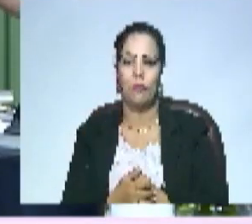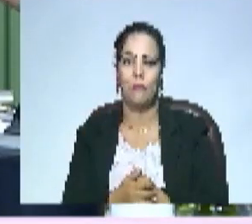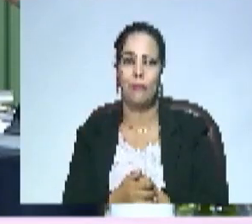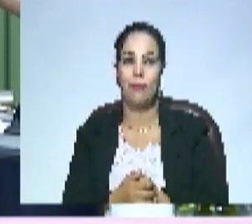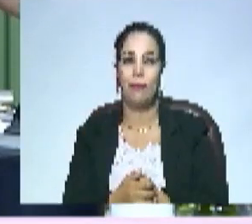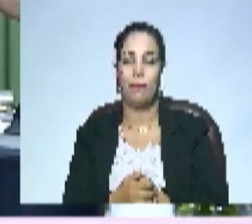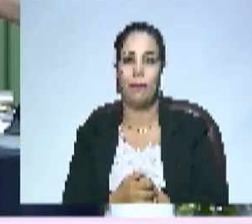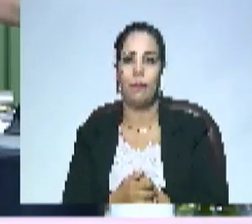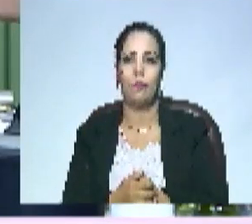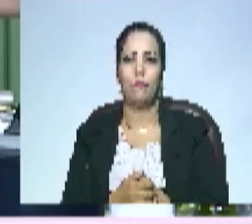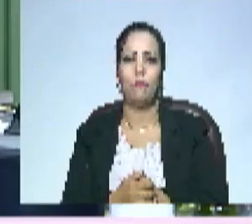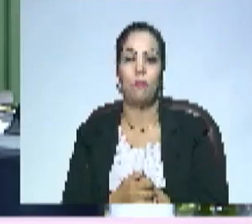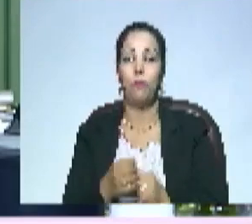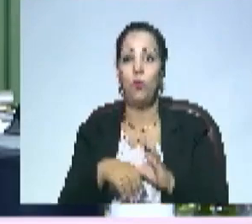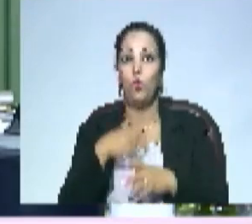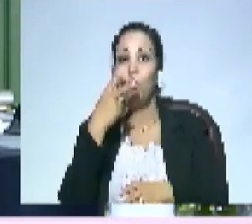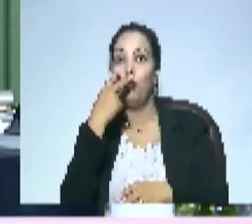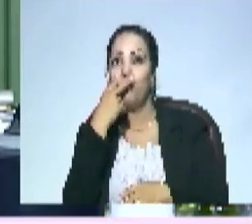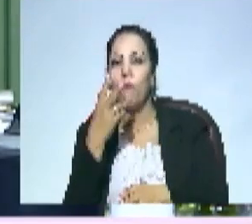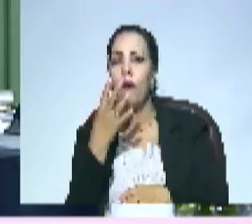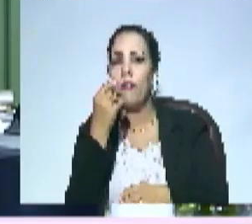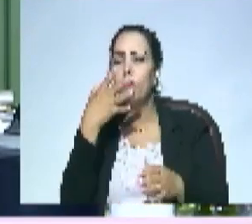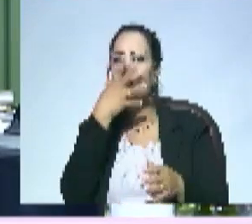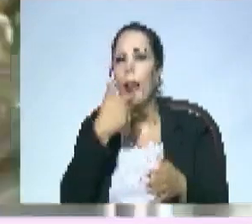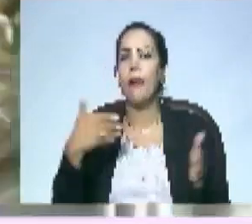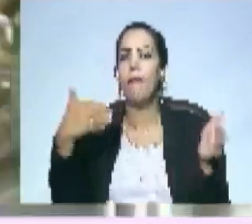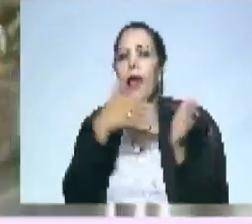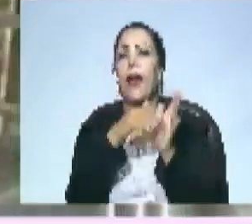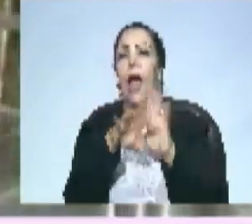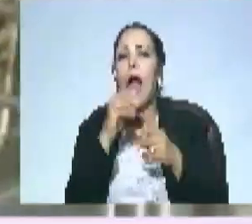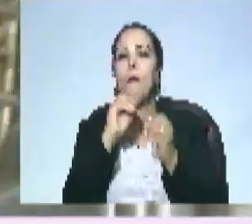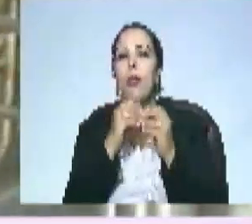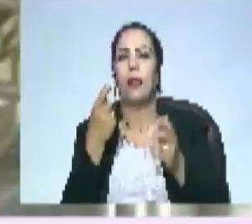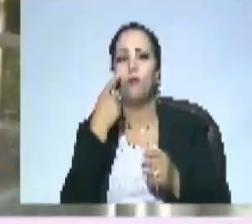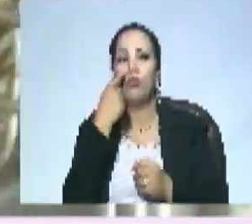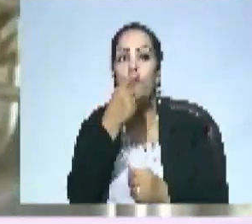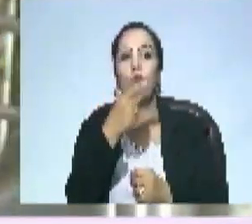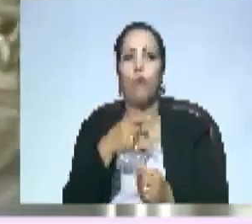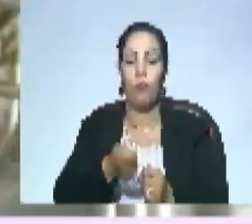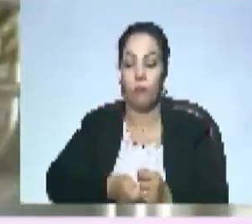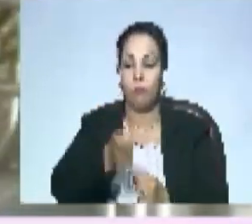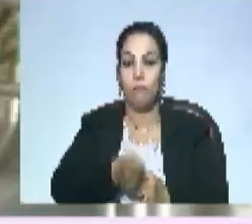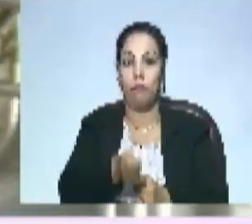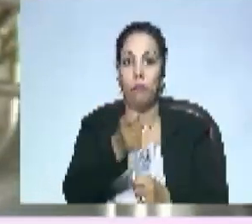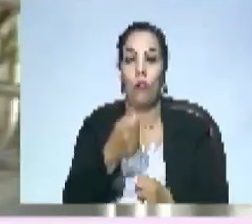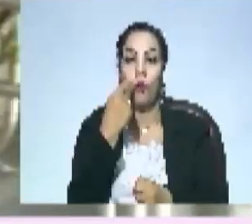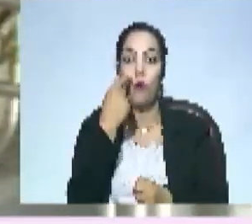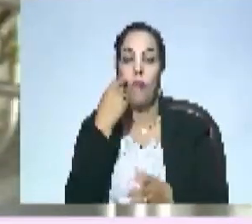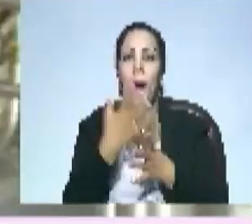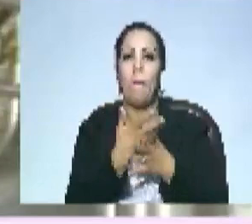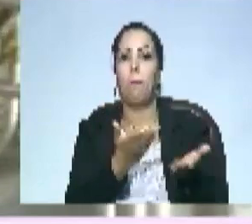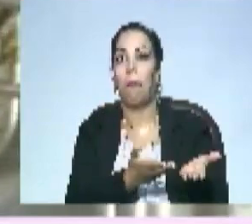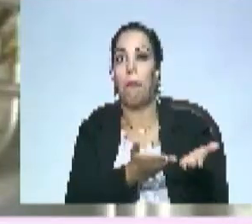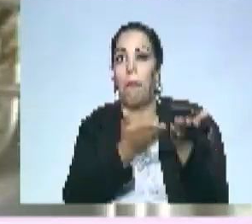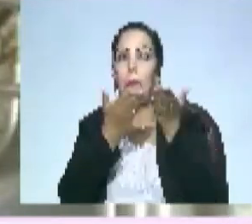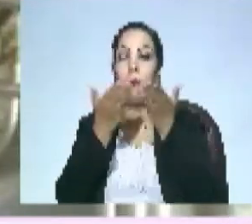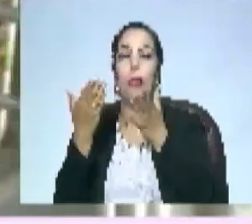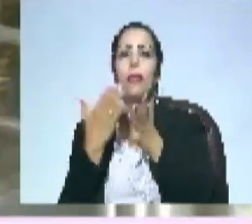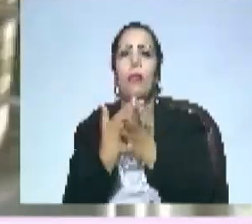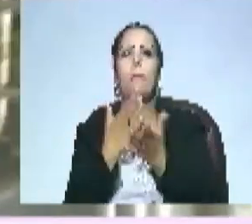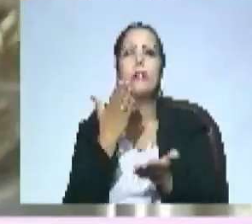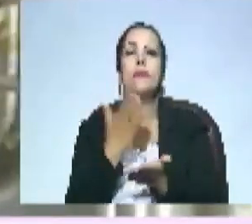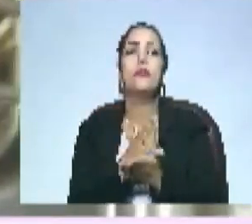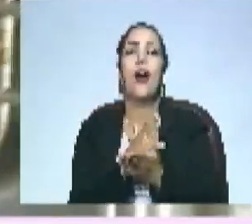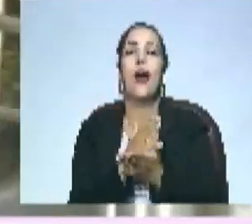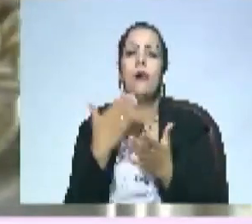استوى بس هتشوفيه بس في الاخر هيبقى عامل ازاي بس انا مطلعه عشان يبرد عشان الكريمه اللي نحطها جواها